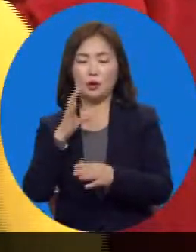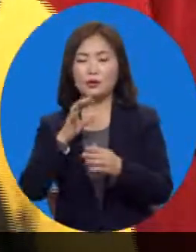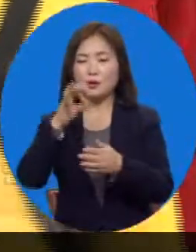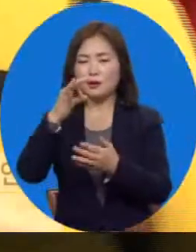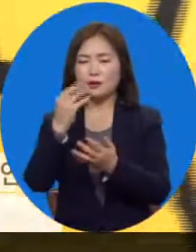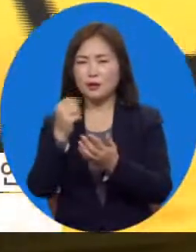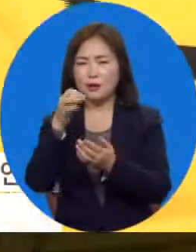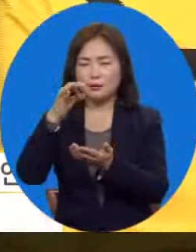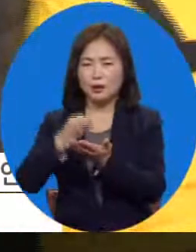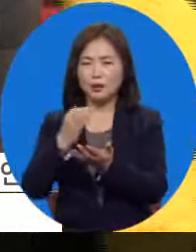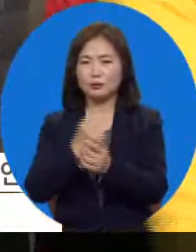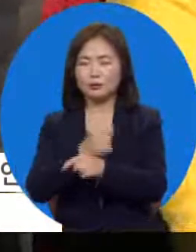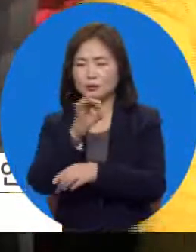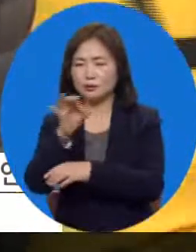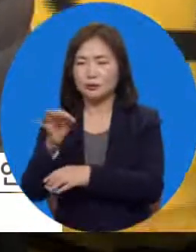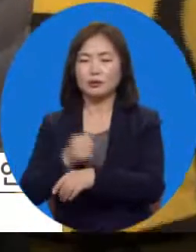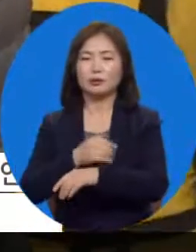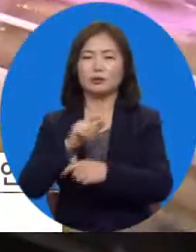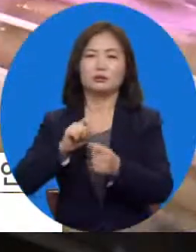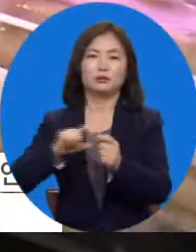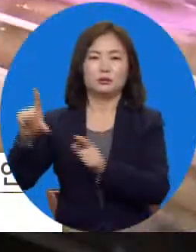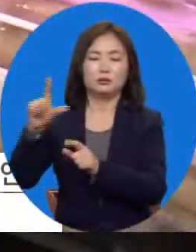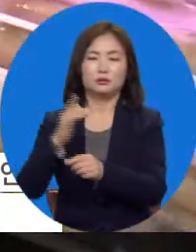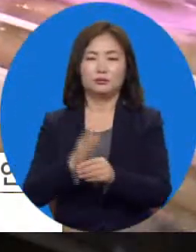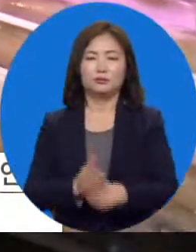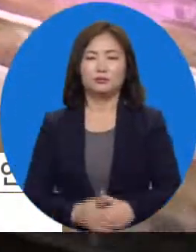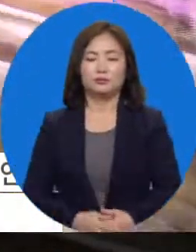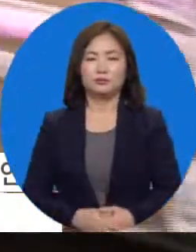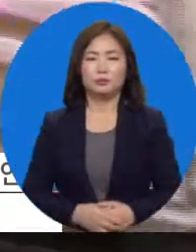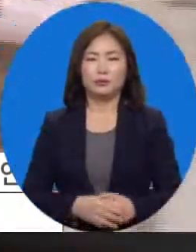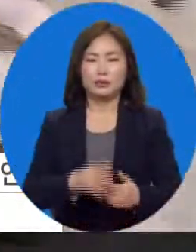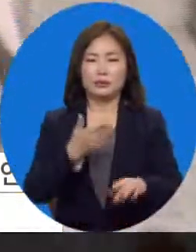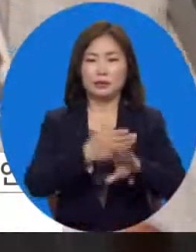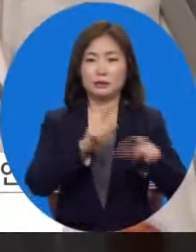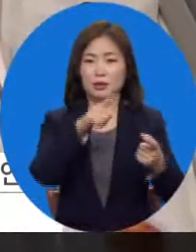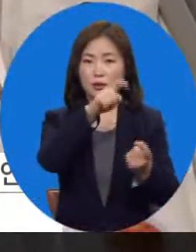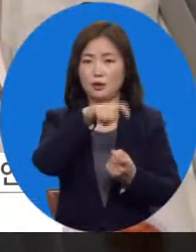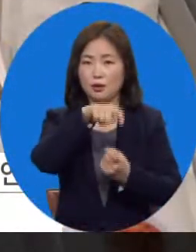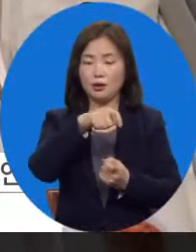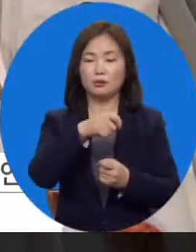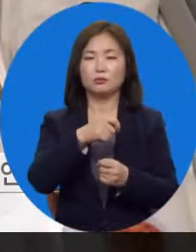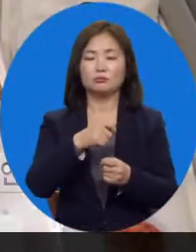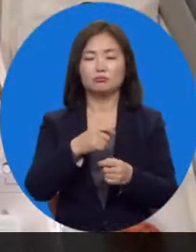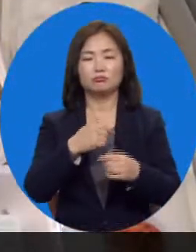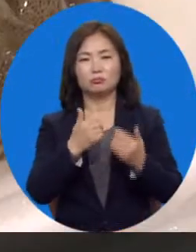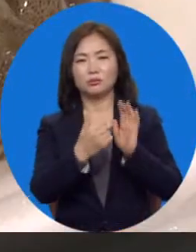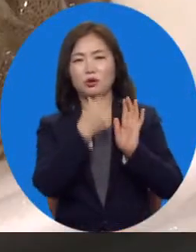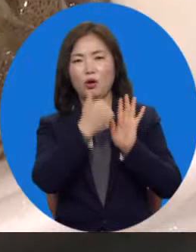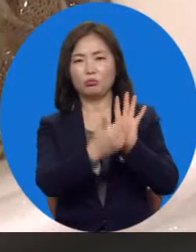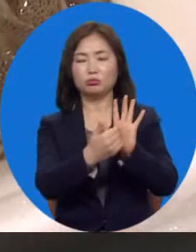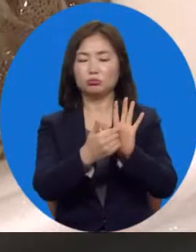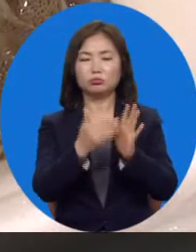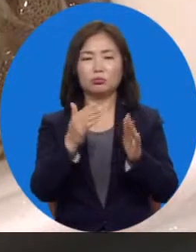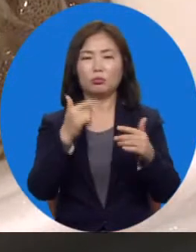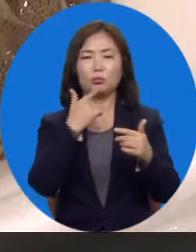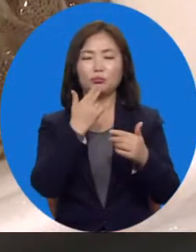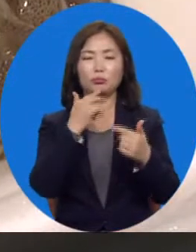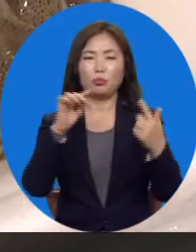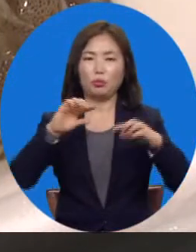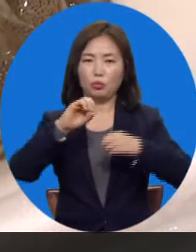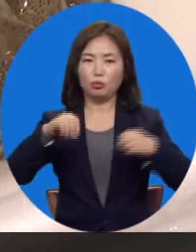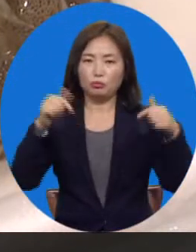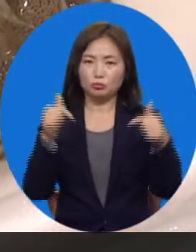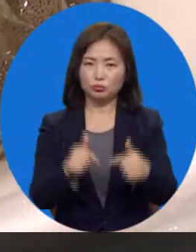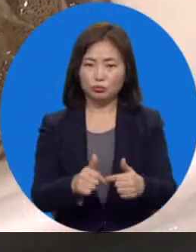가격에 민감해진 것으로 나타났습니다. 수입 식품에 대한 소비자들의 거부감은 갈수록 낮아지는